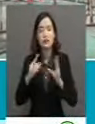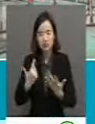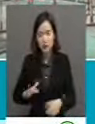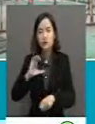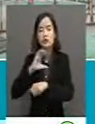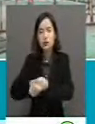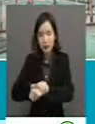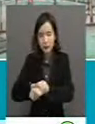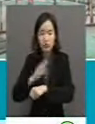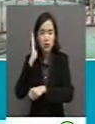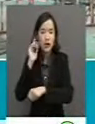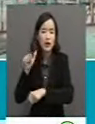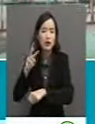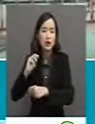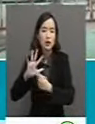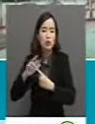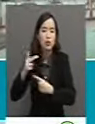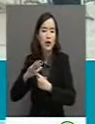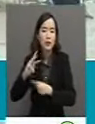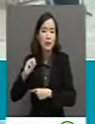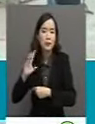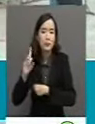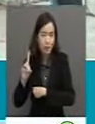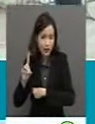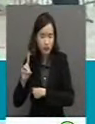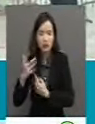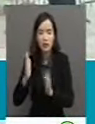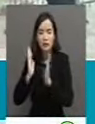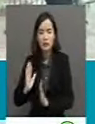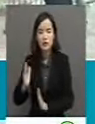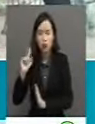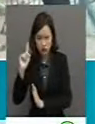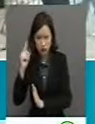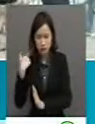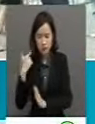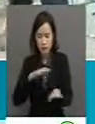มหมัดนะครับแล้วก็มีผู้ต้องหาอีกหนึ่งคนก็คือนายยูซุพร้อมกับพวกอีก3คนนะครับ